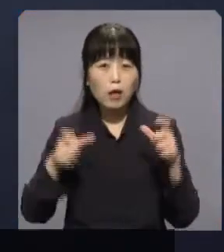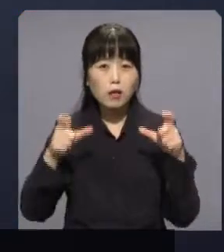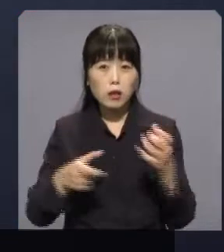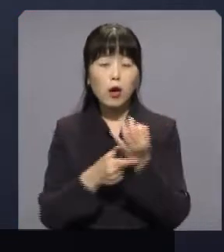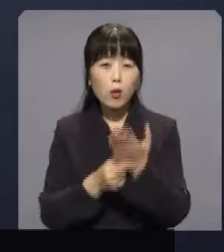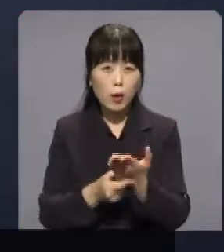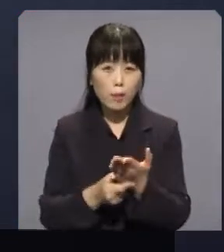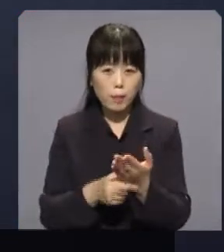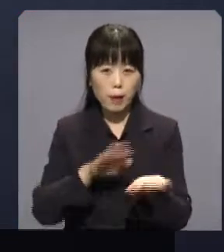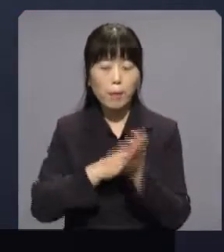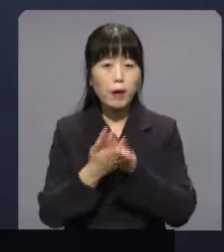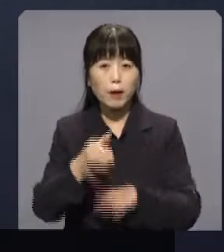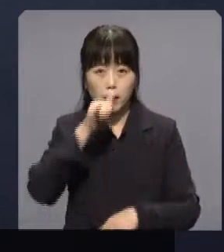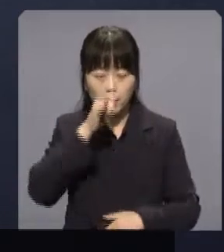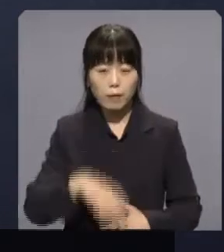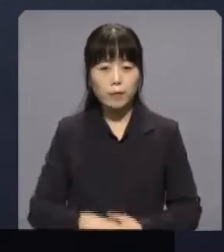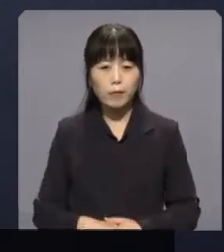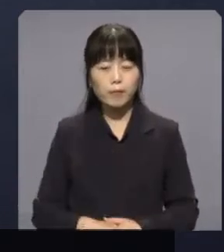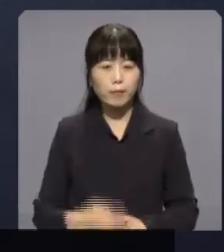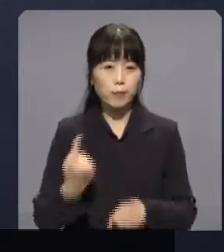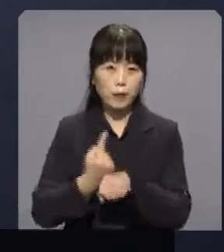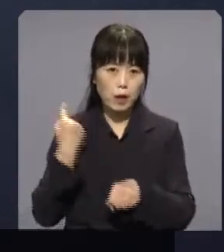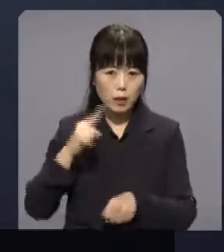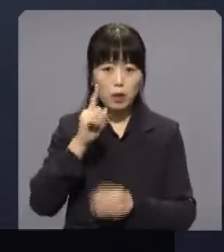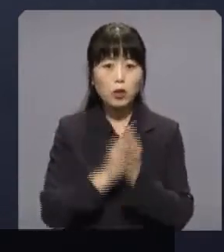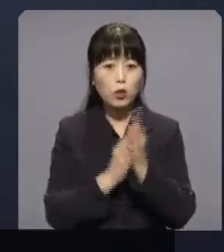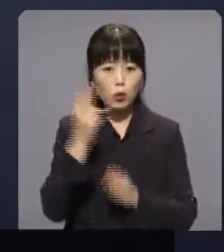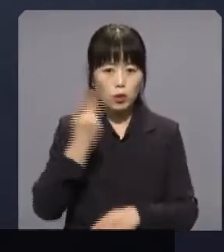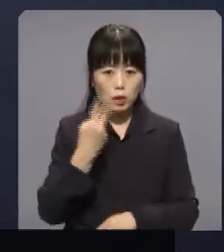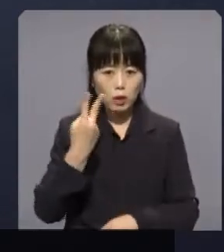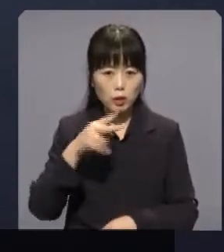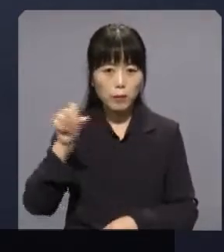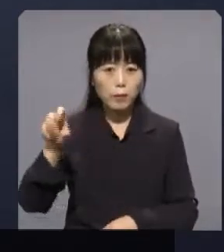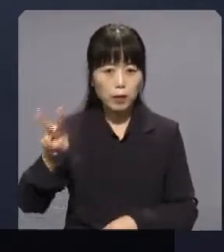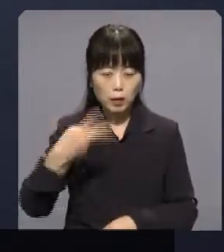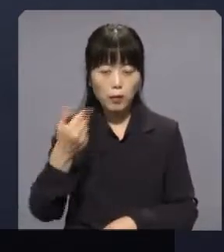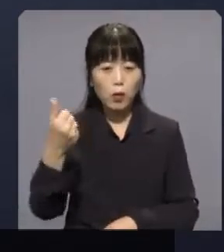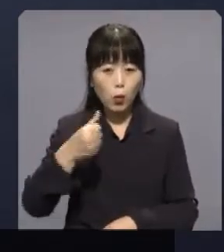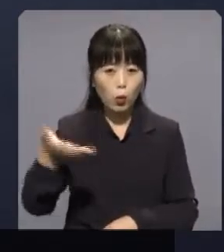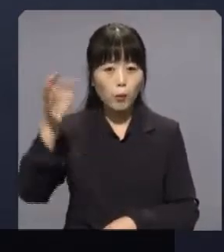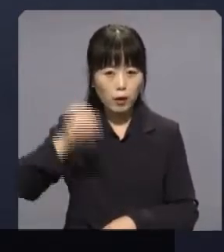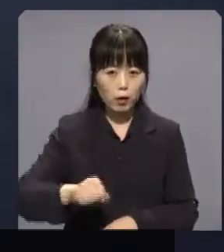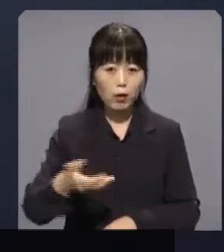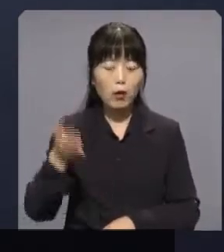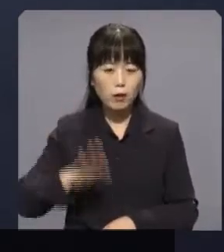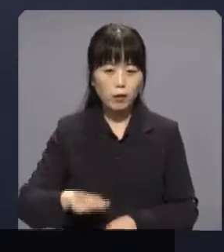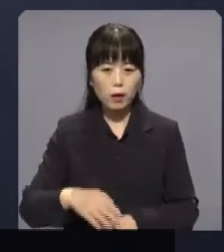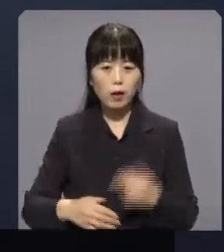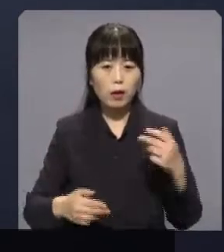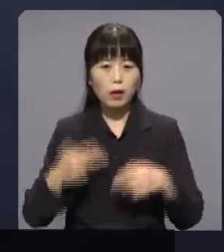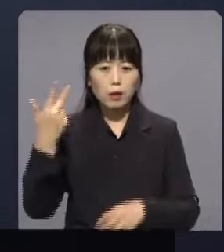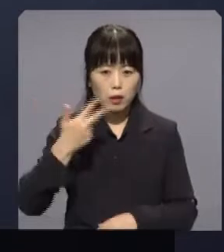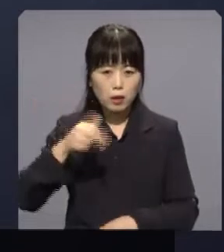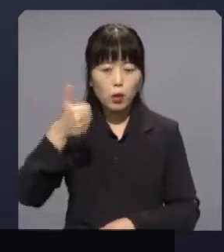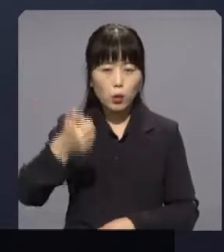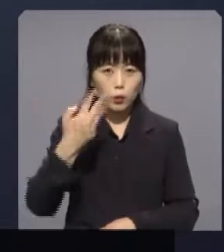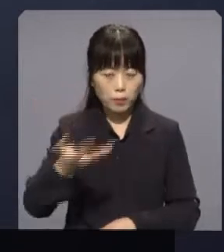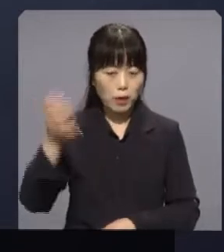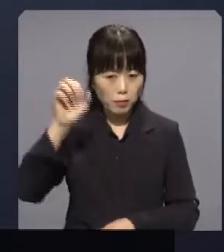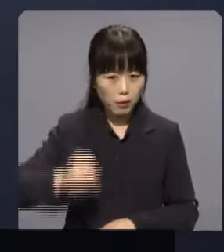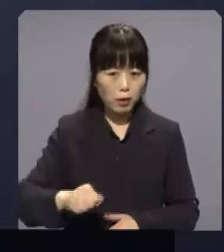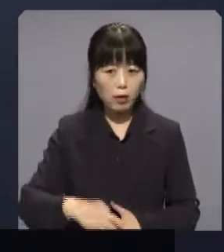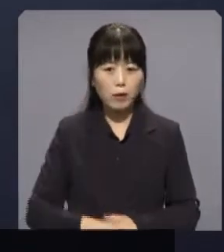지역 화폐 예산의 변화가 있는데요 작년에 1조 2500억 여원이었는데 올해 7,053억원